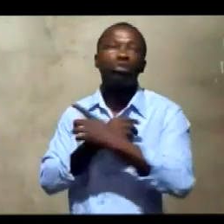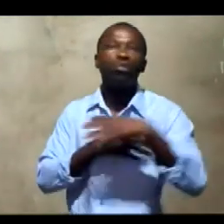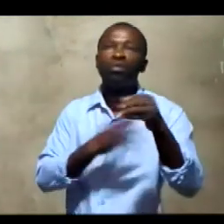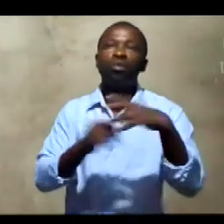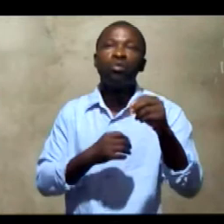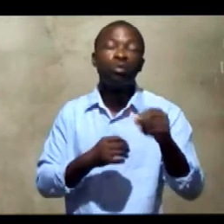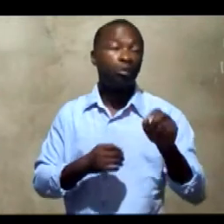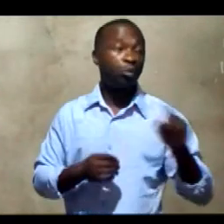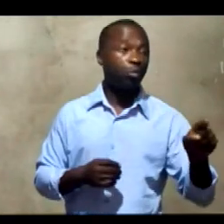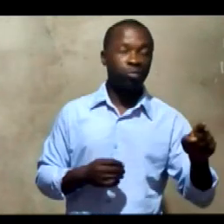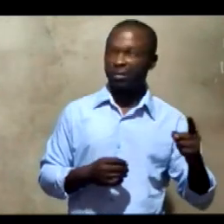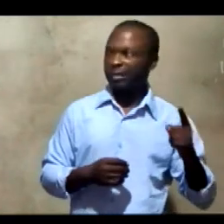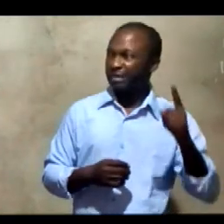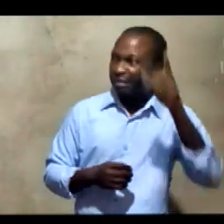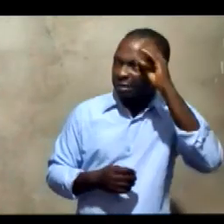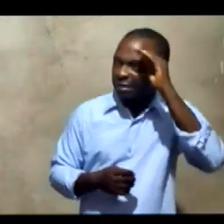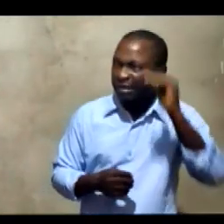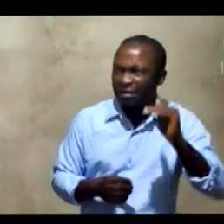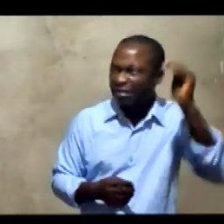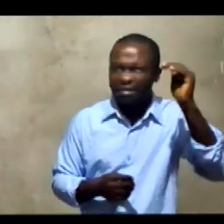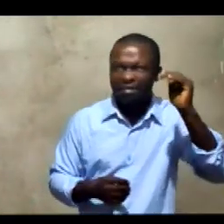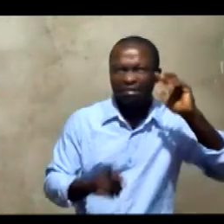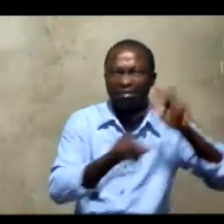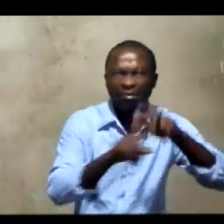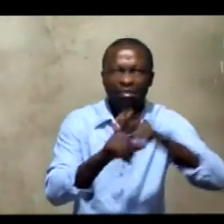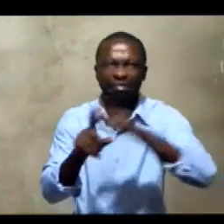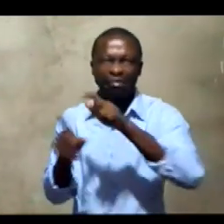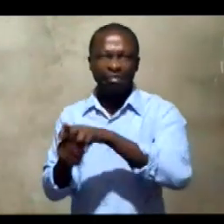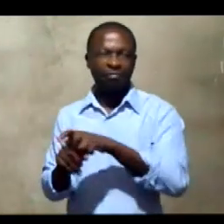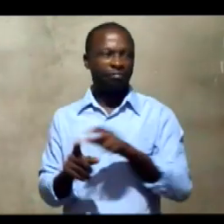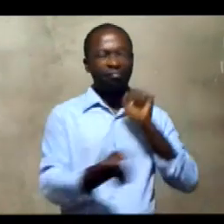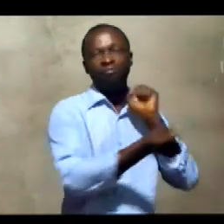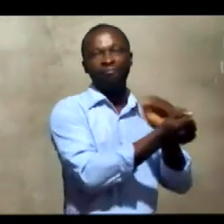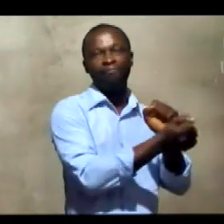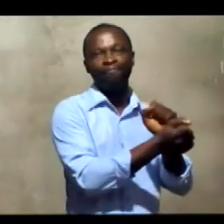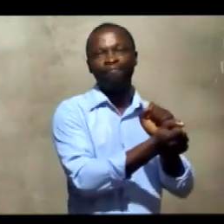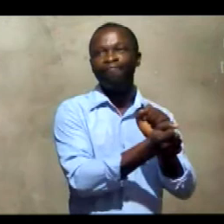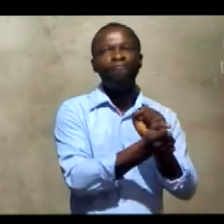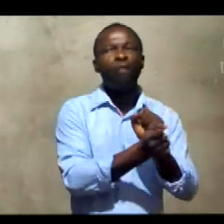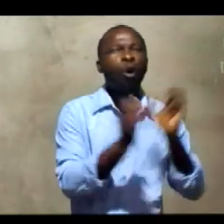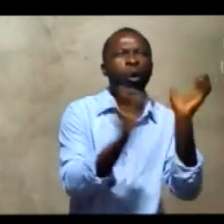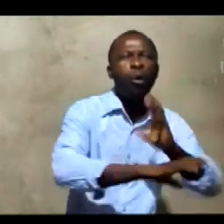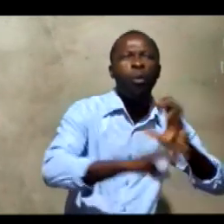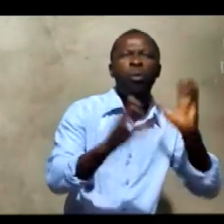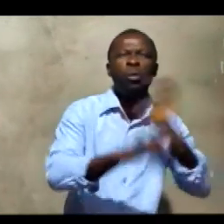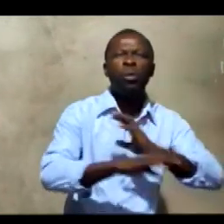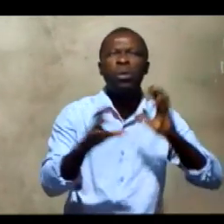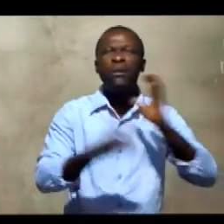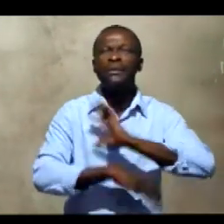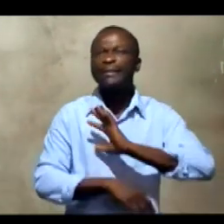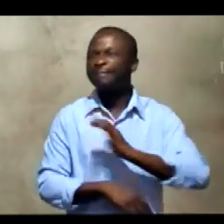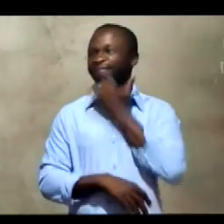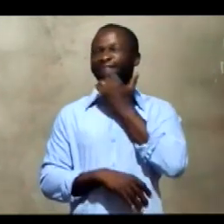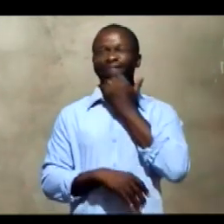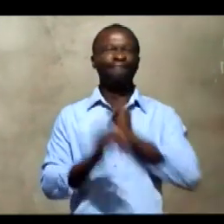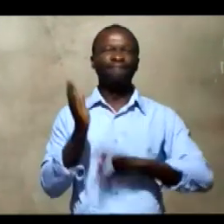Vogbeti se saisissent de l'affaire et mettent en place une stratégie imparable. Nous sommes déportés dans la ville de Fou dans la deuxième moitié de la nuit, du